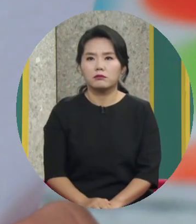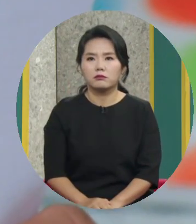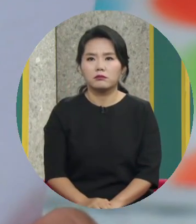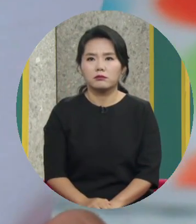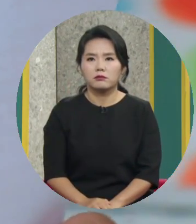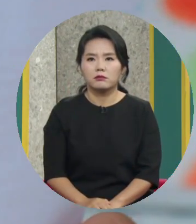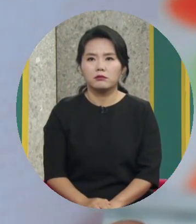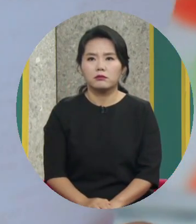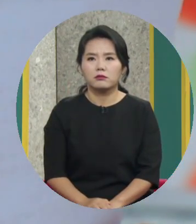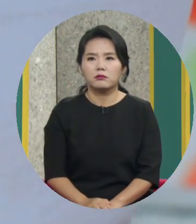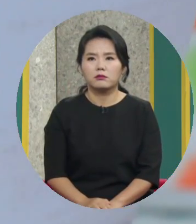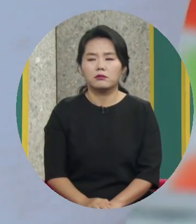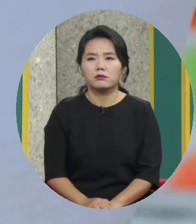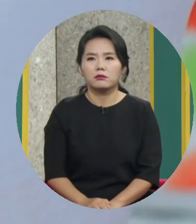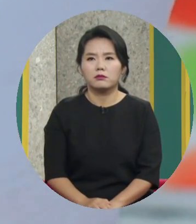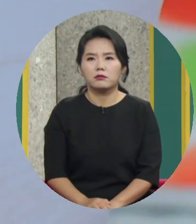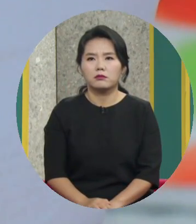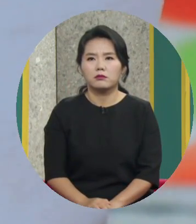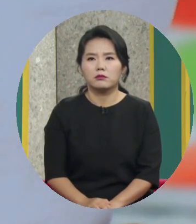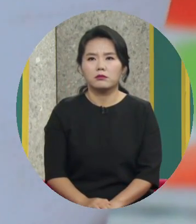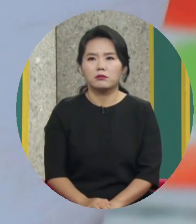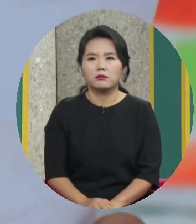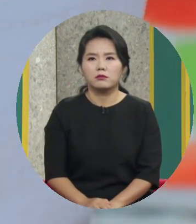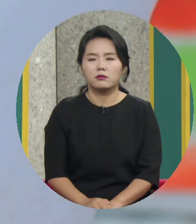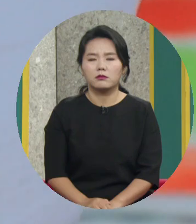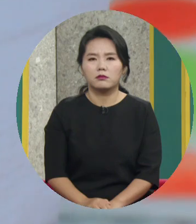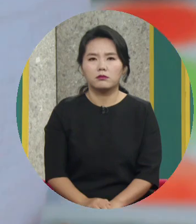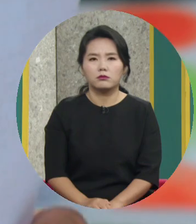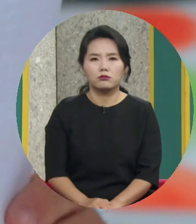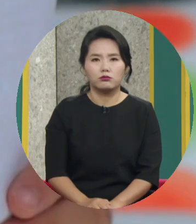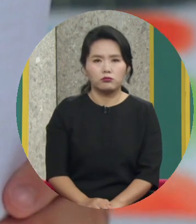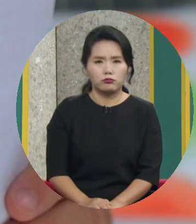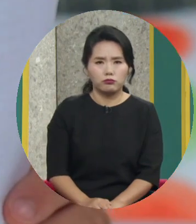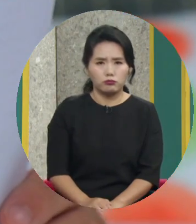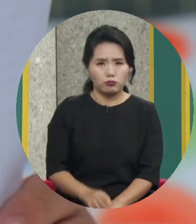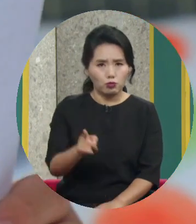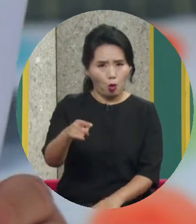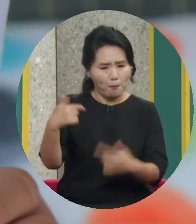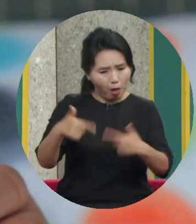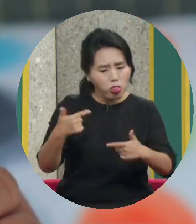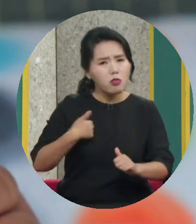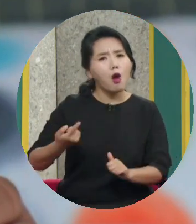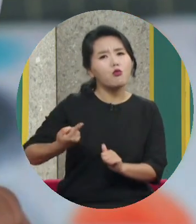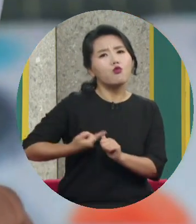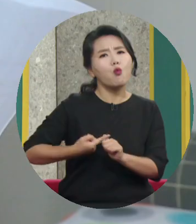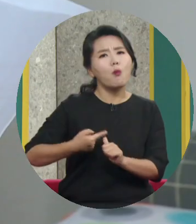네가 만난 나를 바보라고 놀렸잖아.